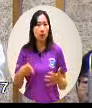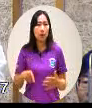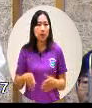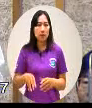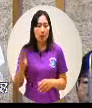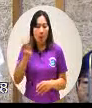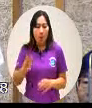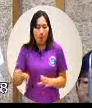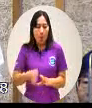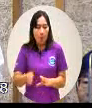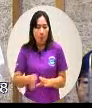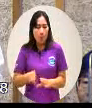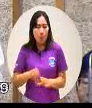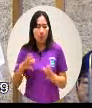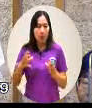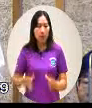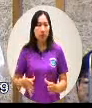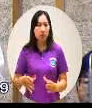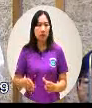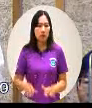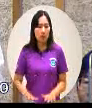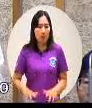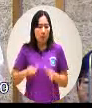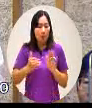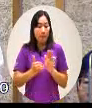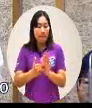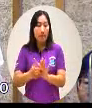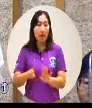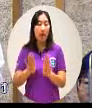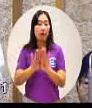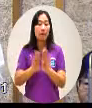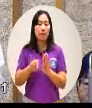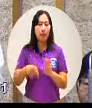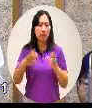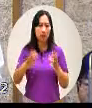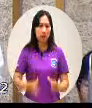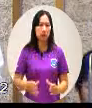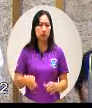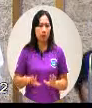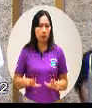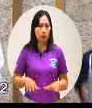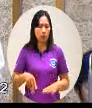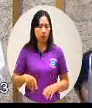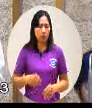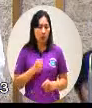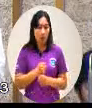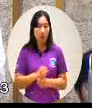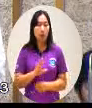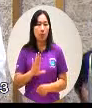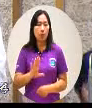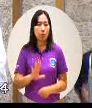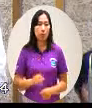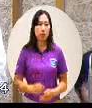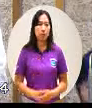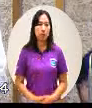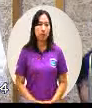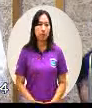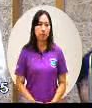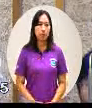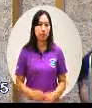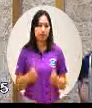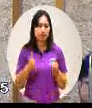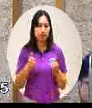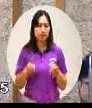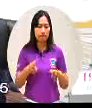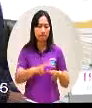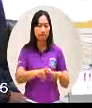个黄巢闸门迄个设置，哦，即个有咧进行中，哦，即马咧进行中。 好，谢谢局长请坐